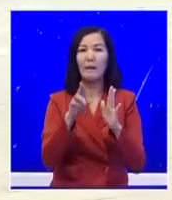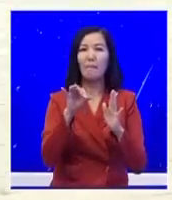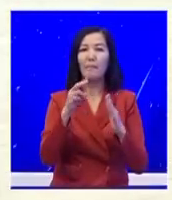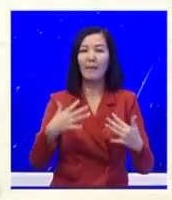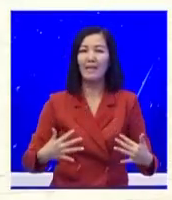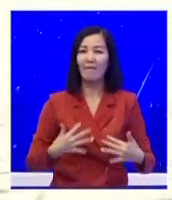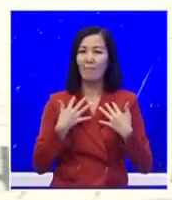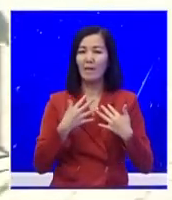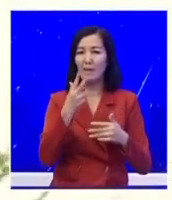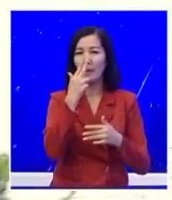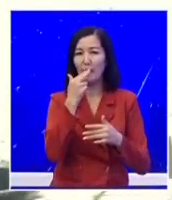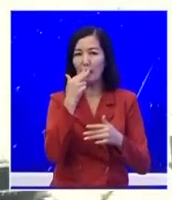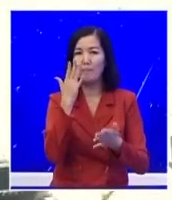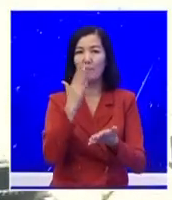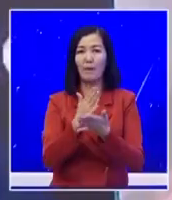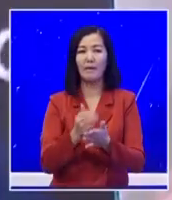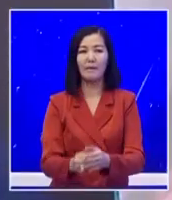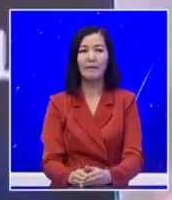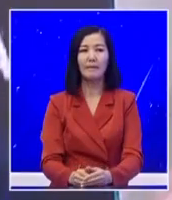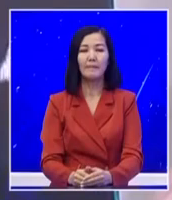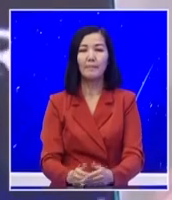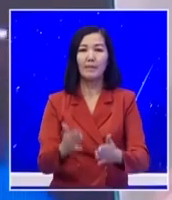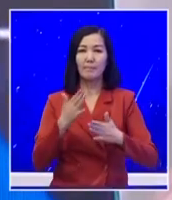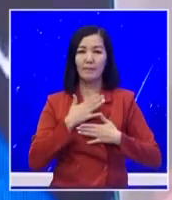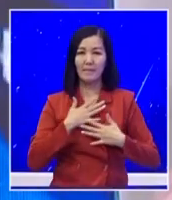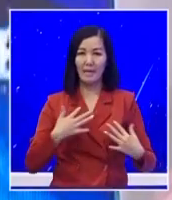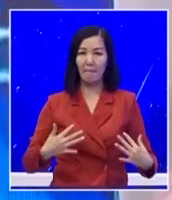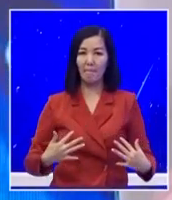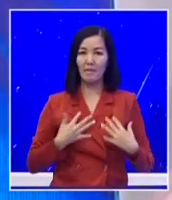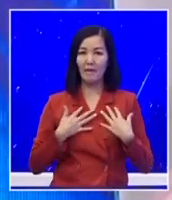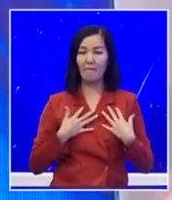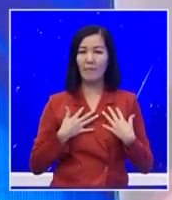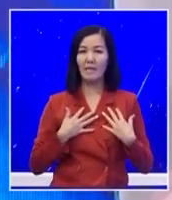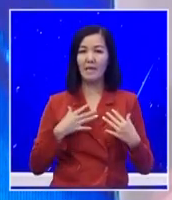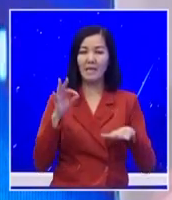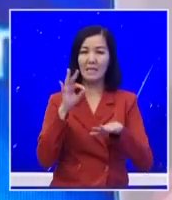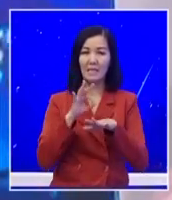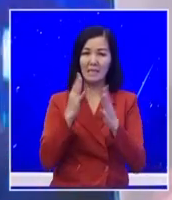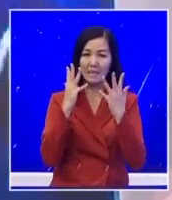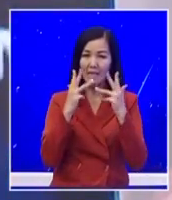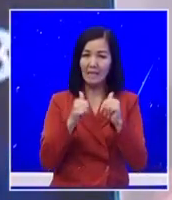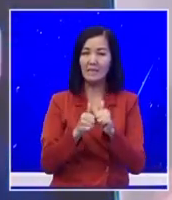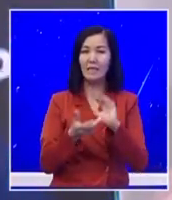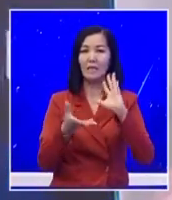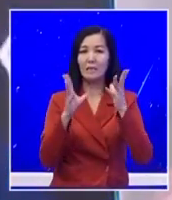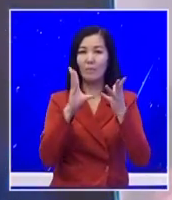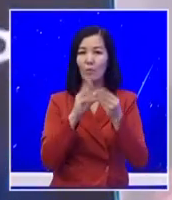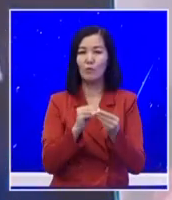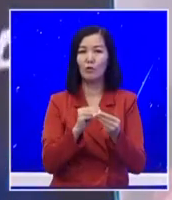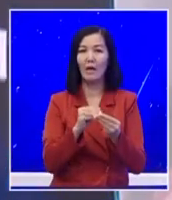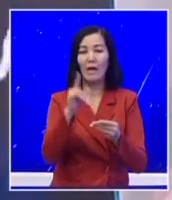өршіп тұр. Бізден пневмония статистикасы туралы жүйе сұрайды. Бүгін ел бойынша